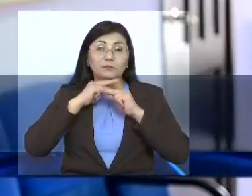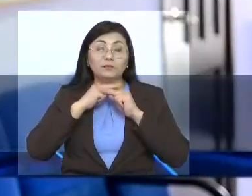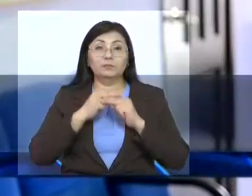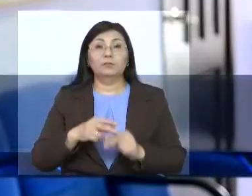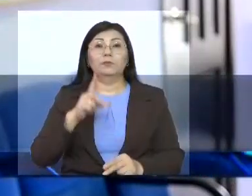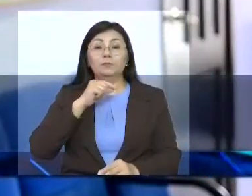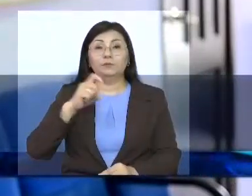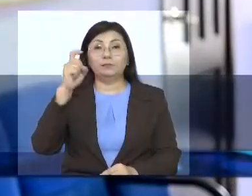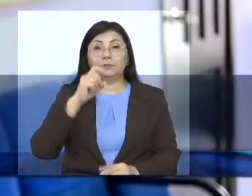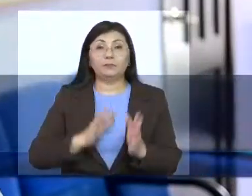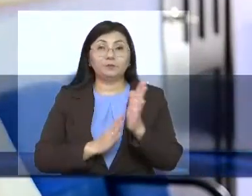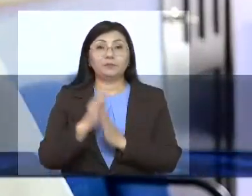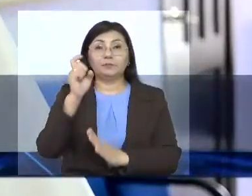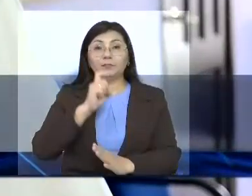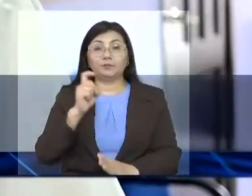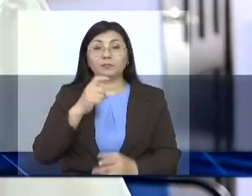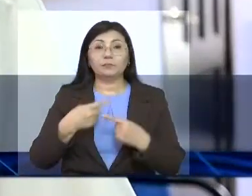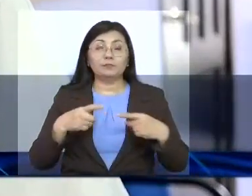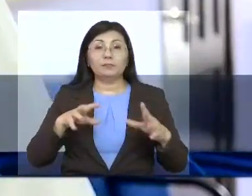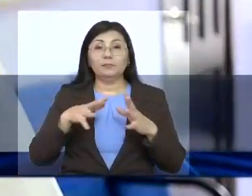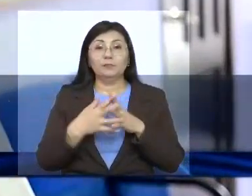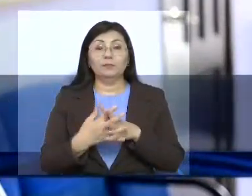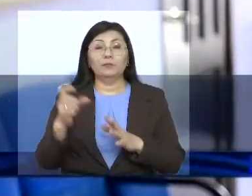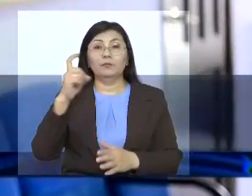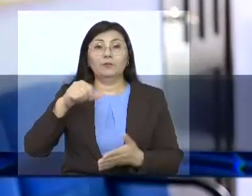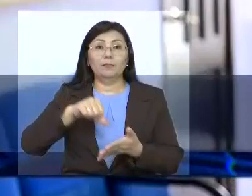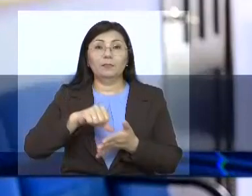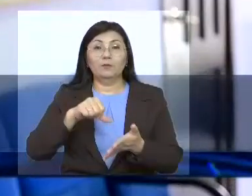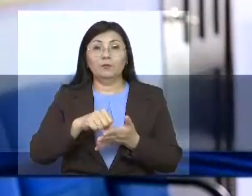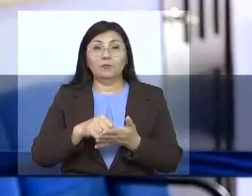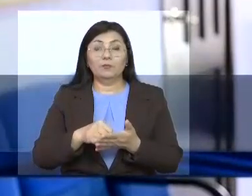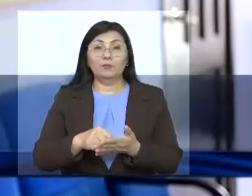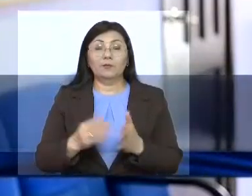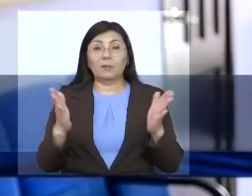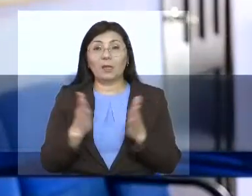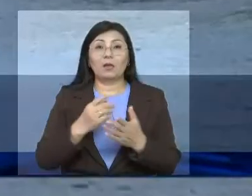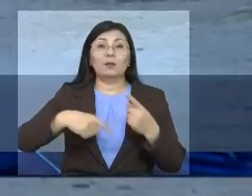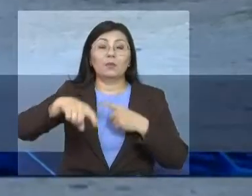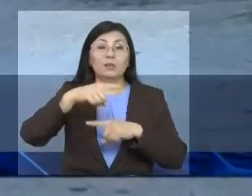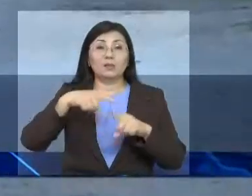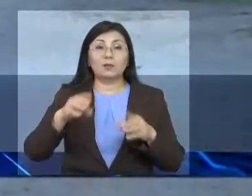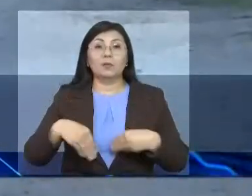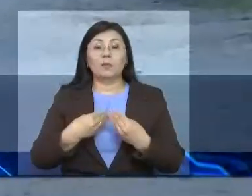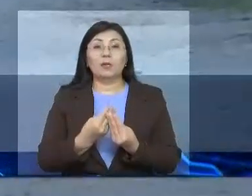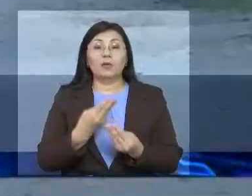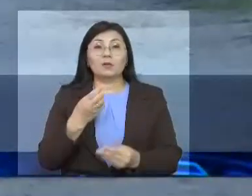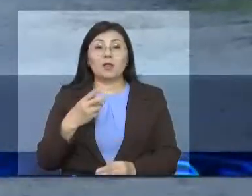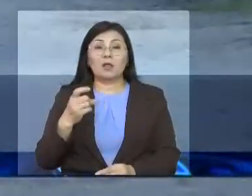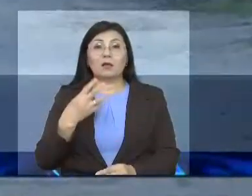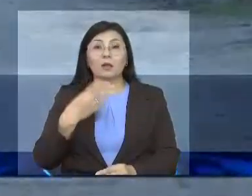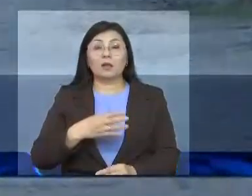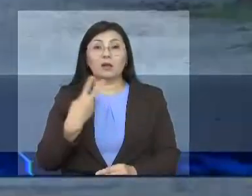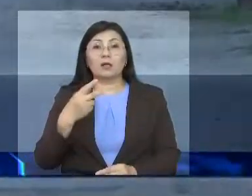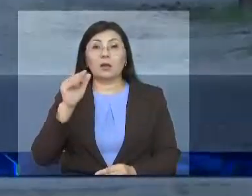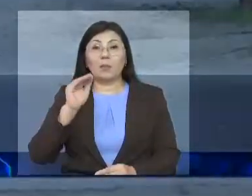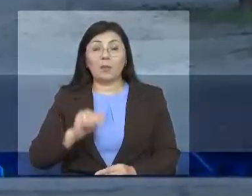өсімдік шаруашылығына және өзге осы ауыл шаруашылығына қатысты шағын бизнестерге беріп отырып. Шалқарда 42 мыңнан астам халық